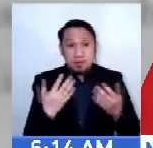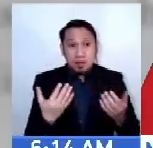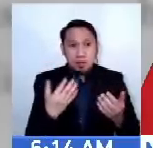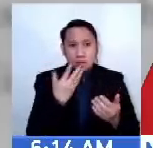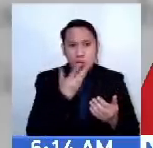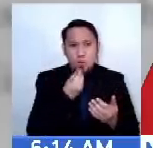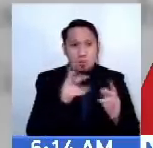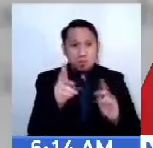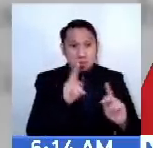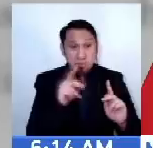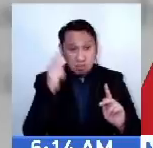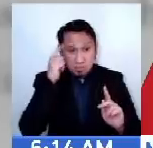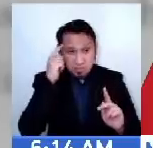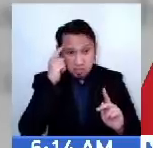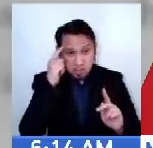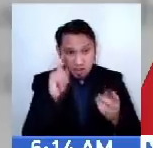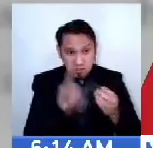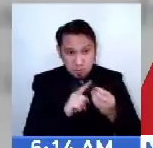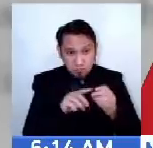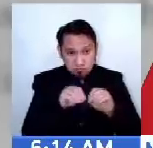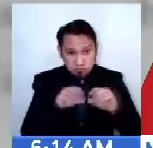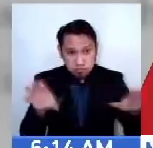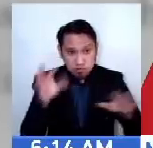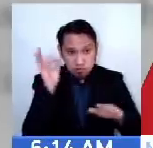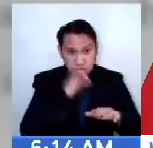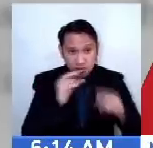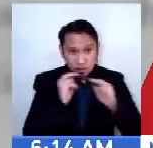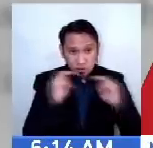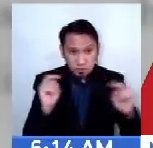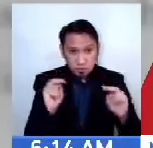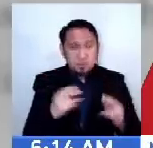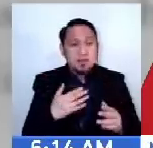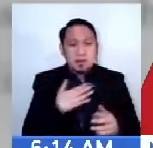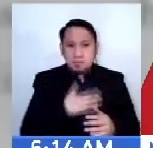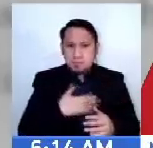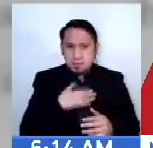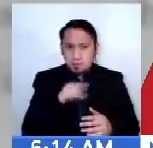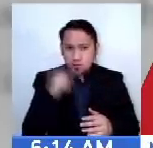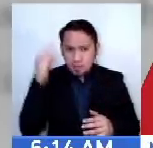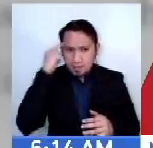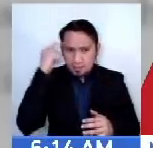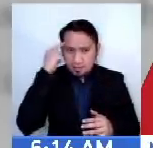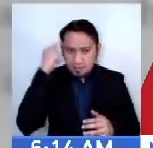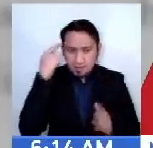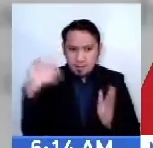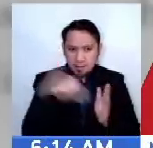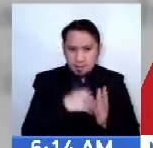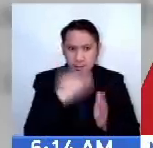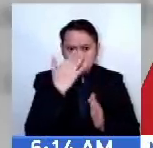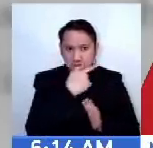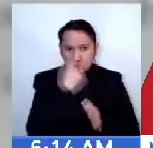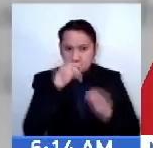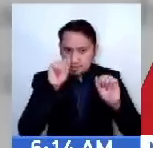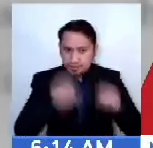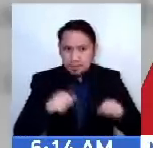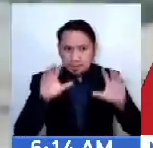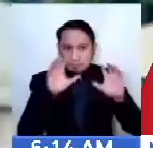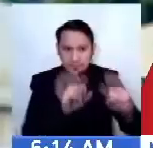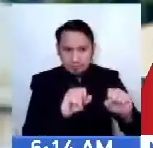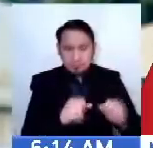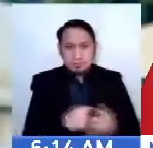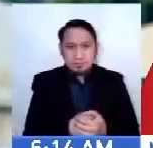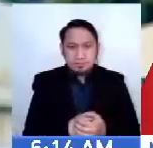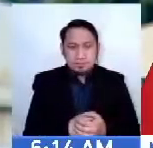sa future, medyo pag-isipan po sana nila. Opo. Dahil hindi po namin sila titigilan. Medyo nababatikos po, Komelec, sa naudot